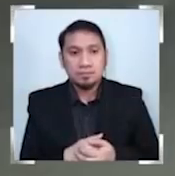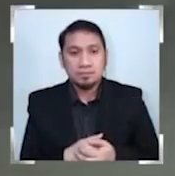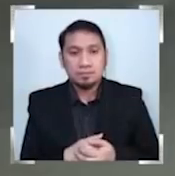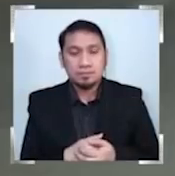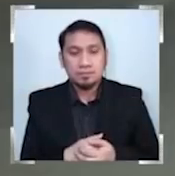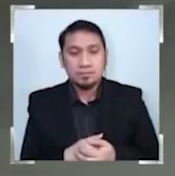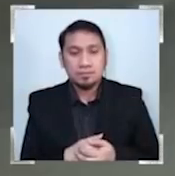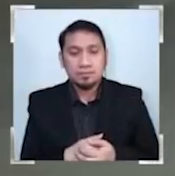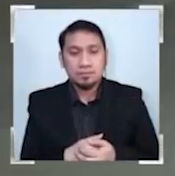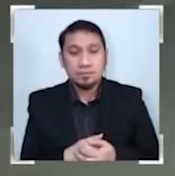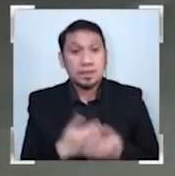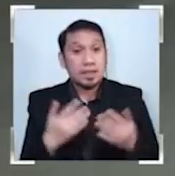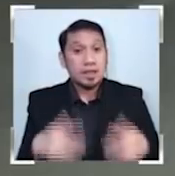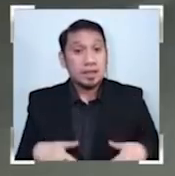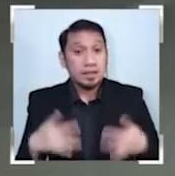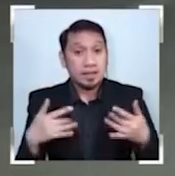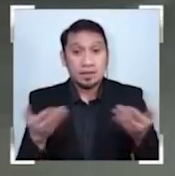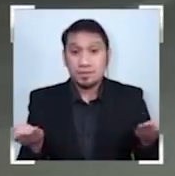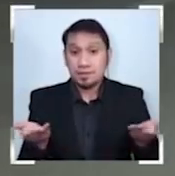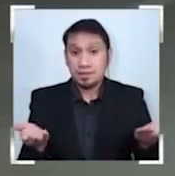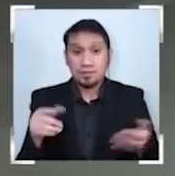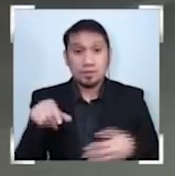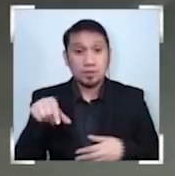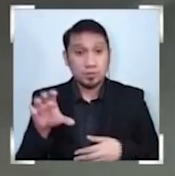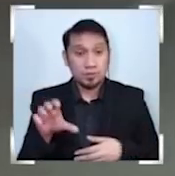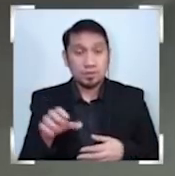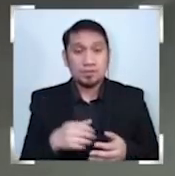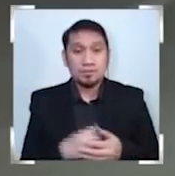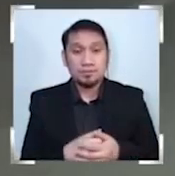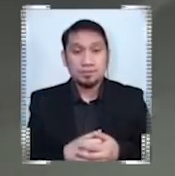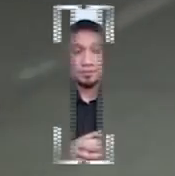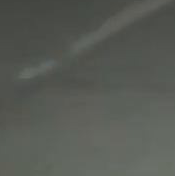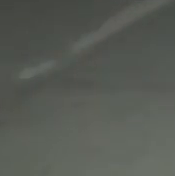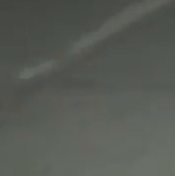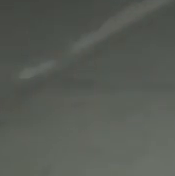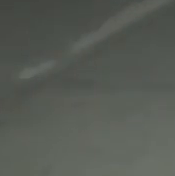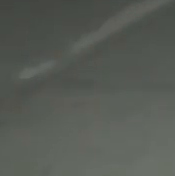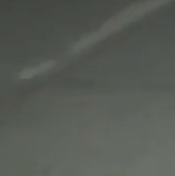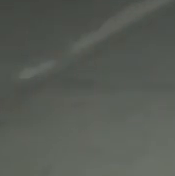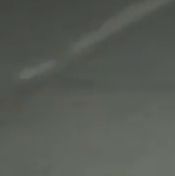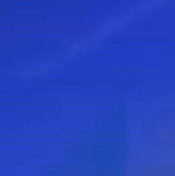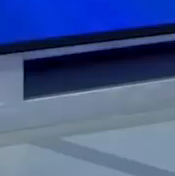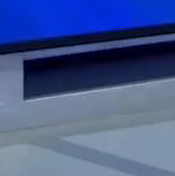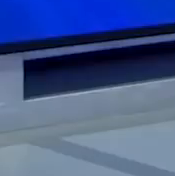At live mula rito sa Quezon City, ako si Jamie Santos, ang inyong saksi.